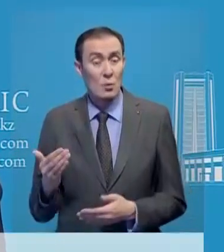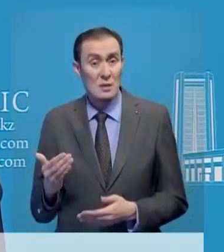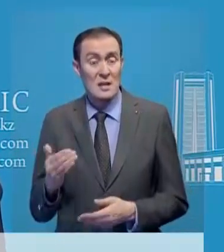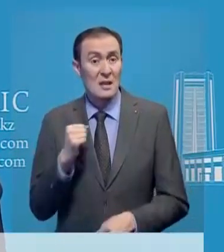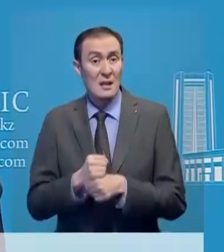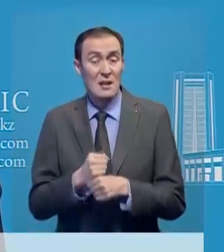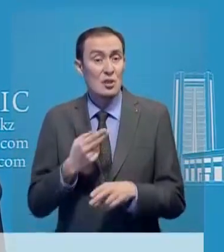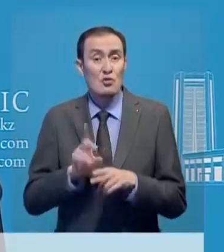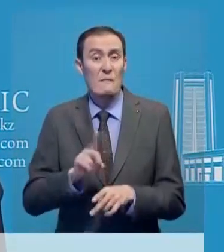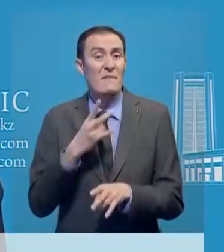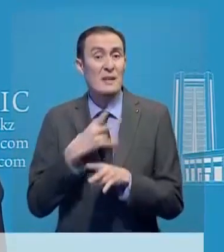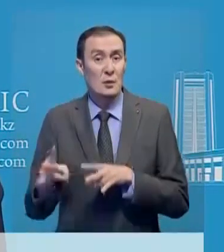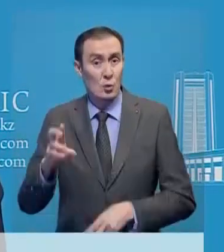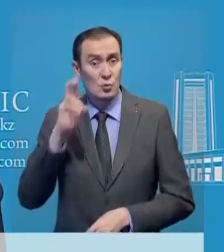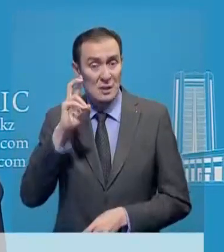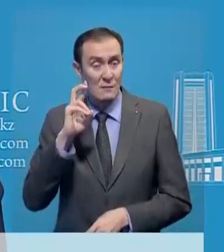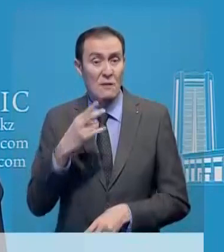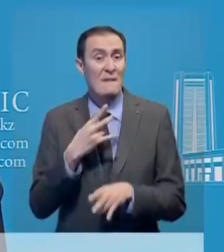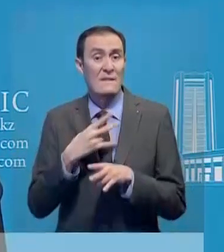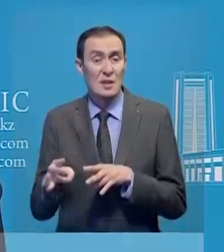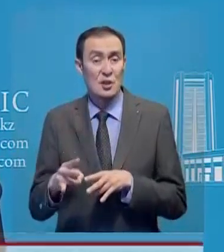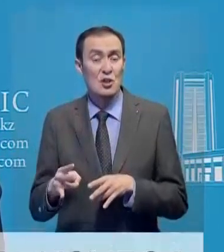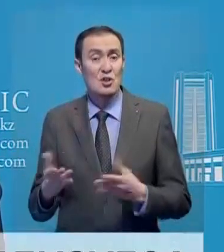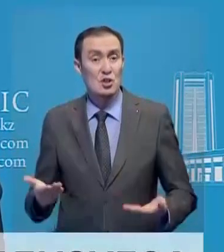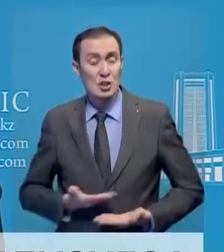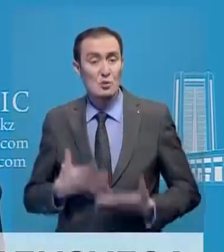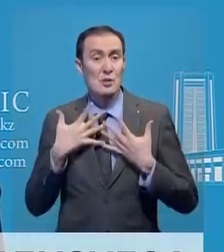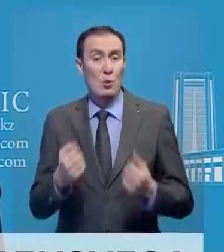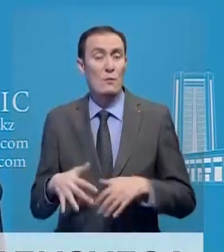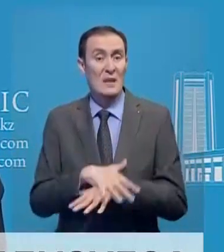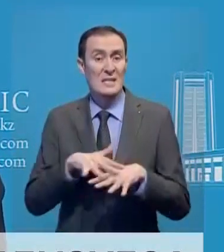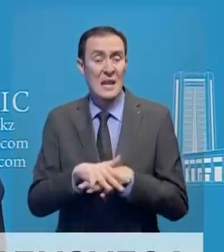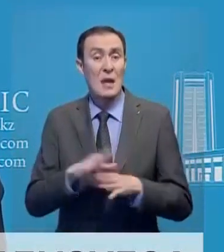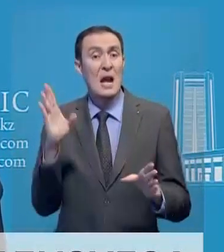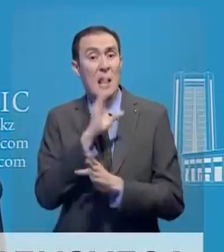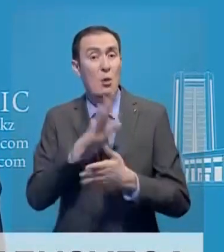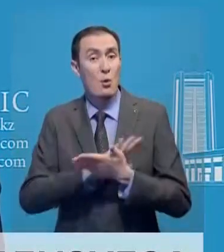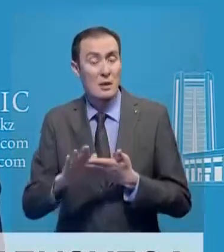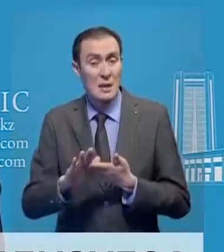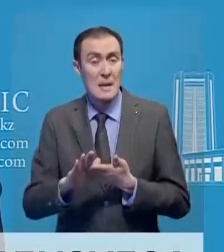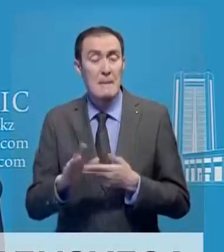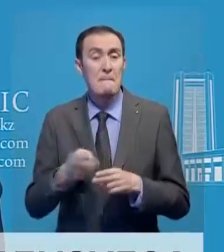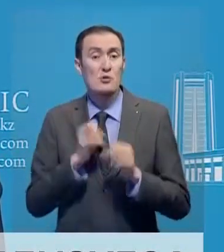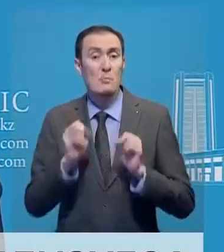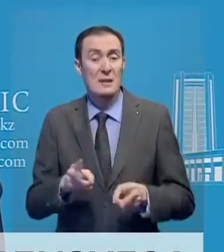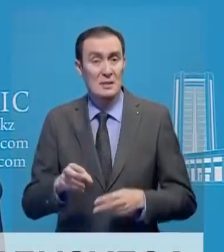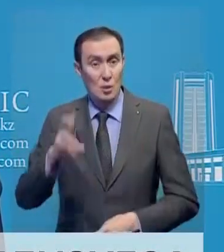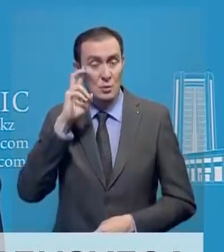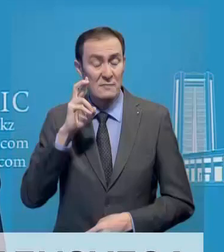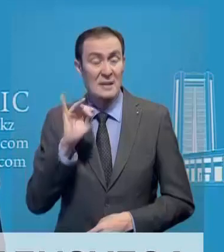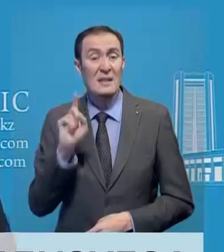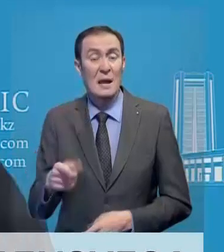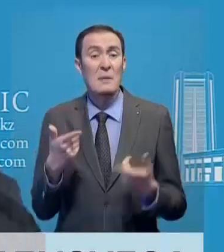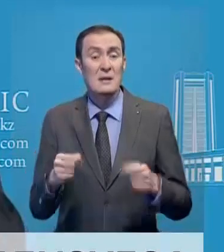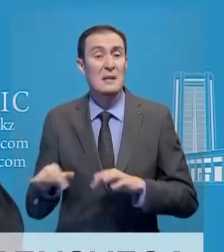которые вредят государству, вредят жизни и здоровью населения, экологии, национальной безопасности. Вот так. И там, где